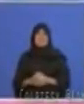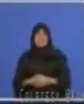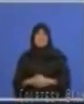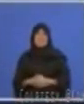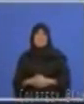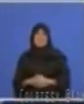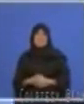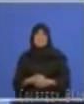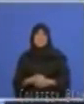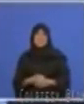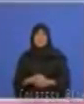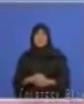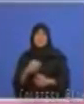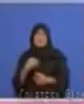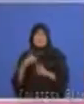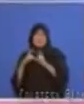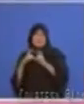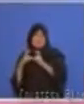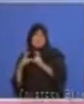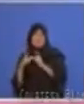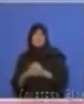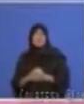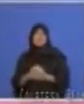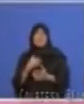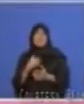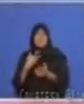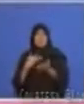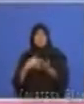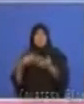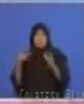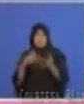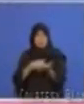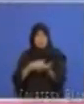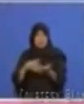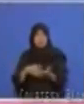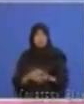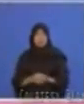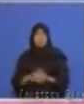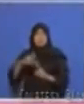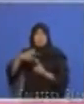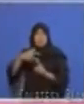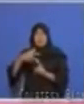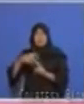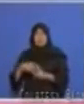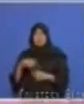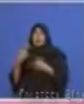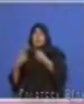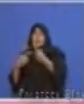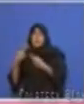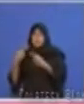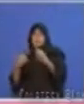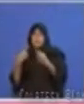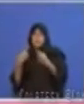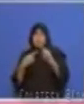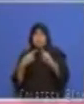Iya kan yang saya cintai saya sudah berjalan di Sulawesi Selatan untuk bersosialisasi saya masuk